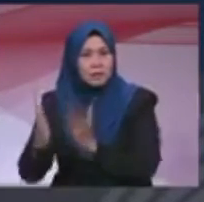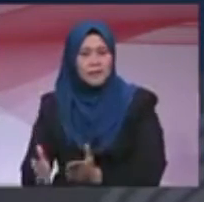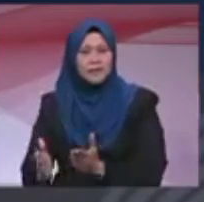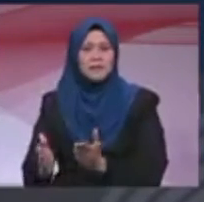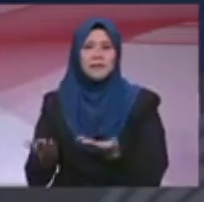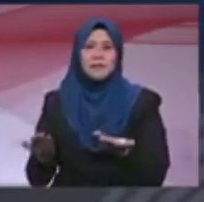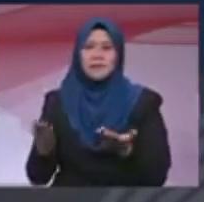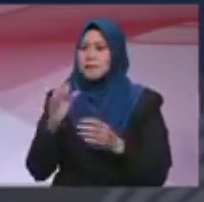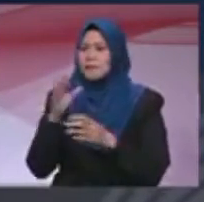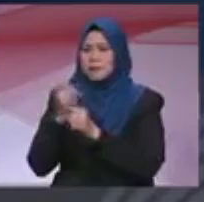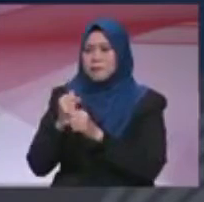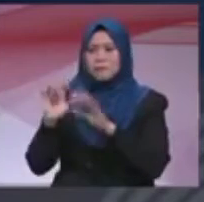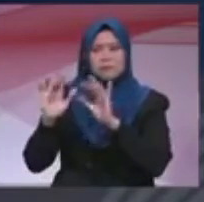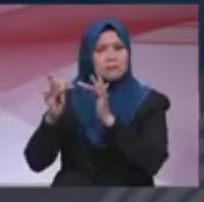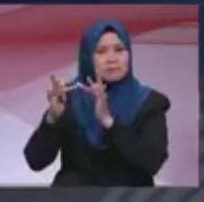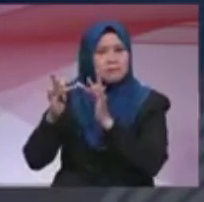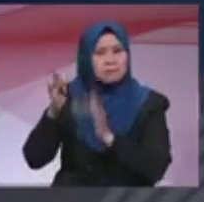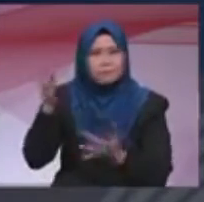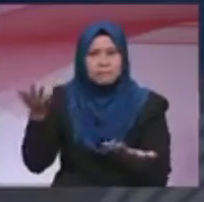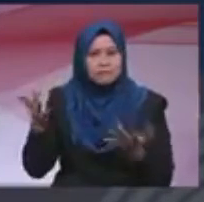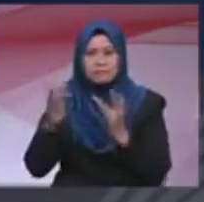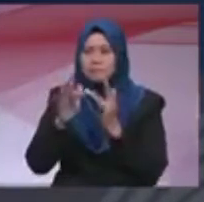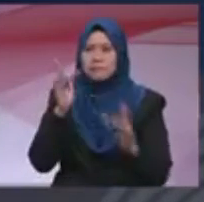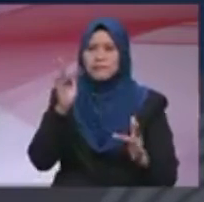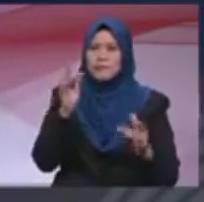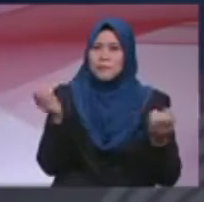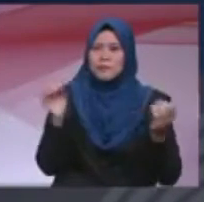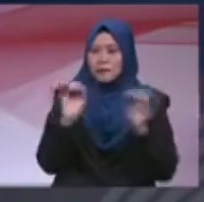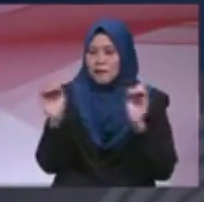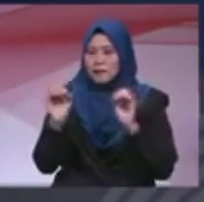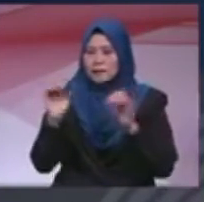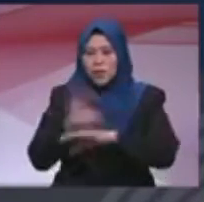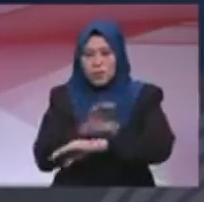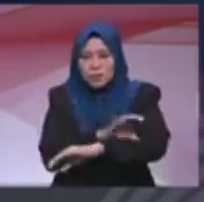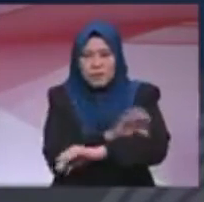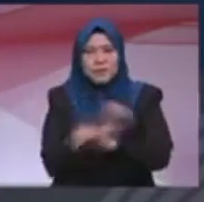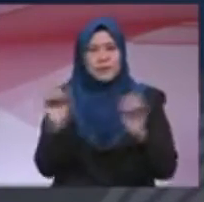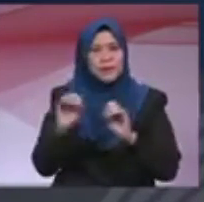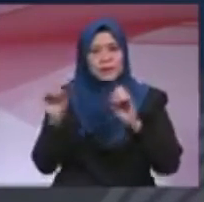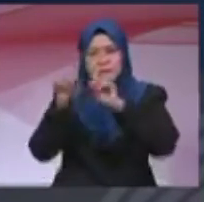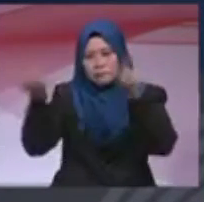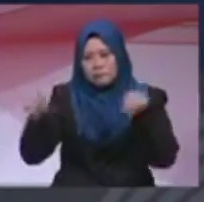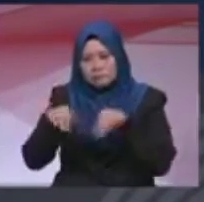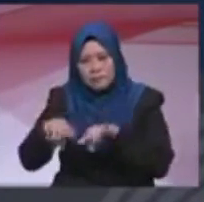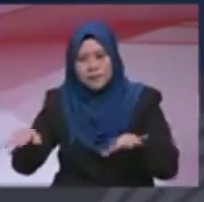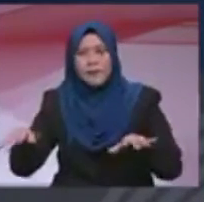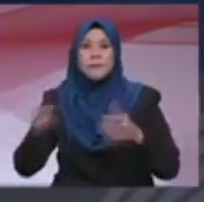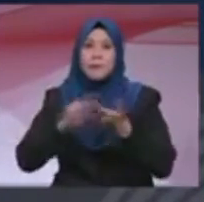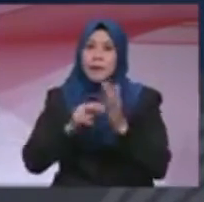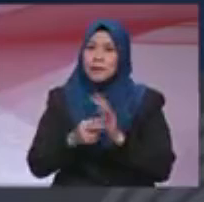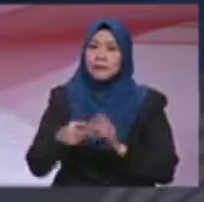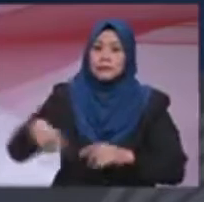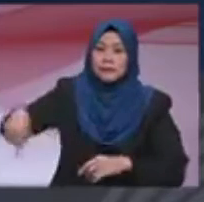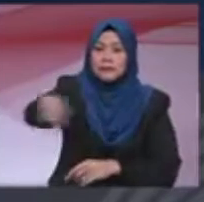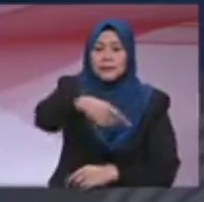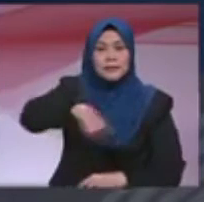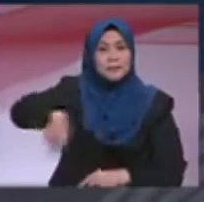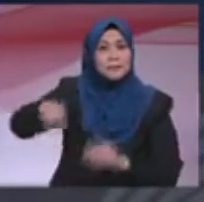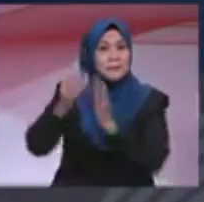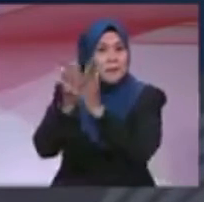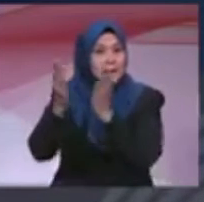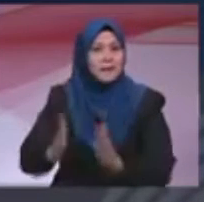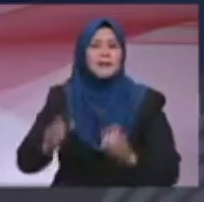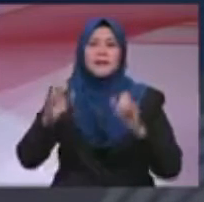tidak mendapat akses kepada internet atau tidak mempunyai peranti tidak ketinggalan dalam pembelajaran mereka. Terima